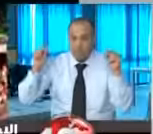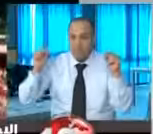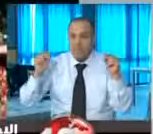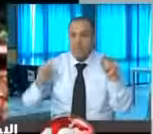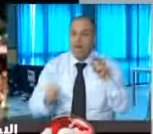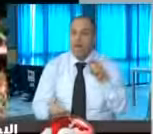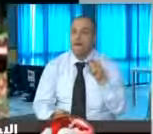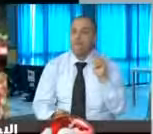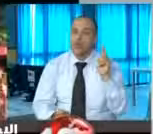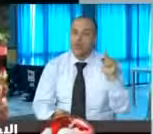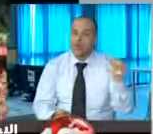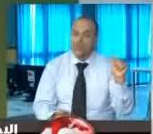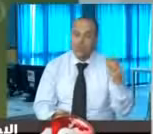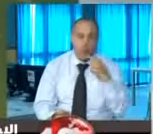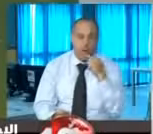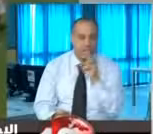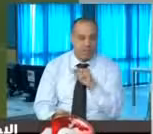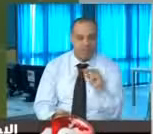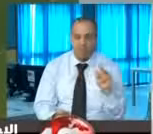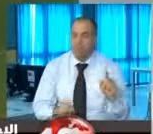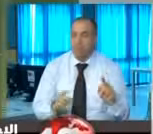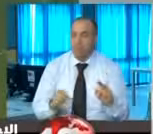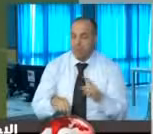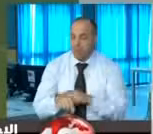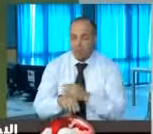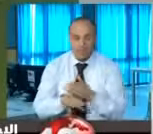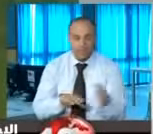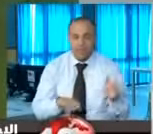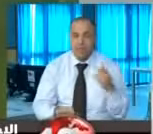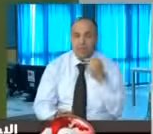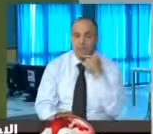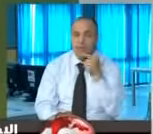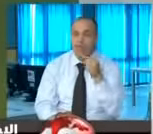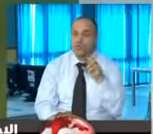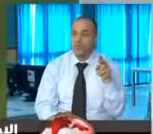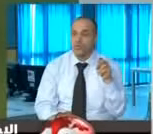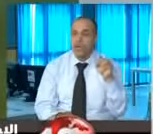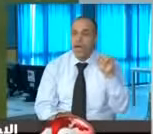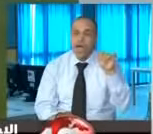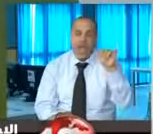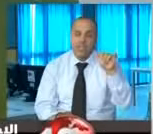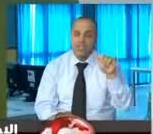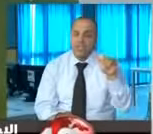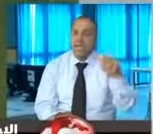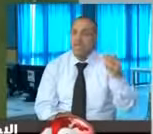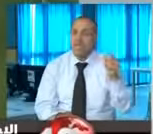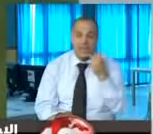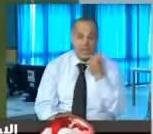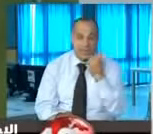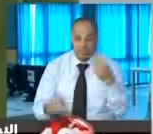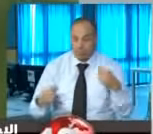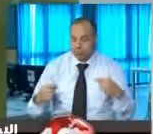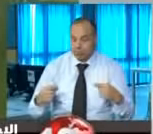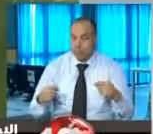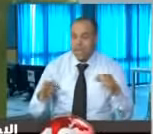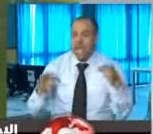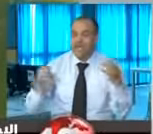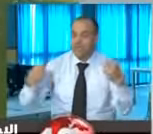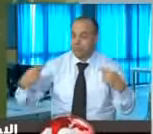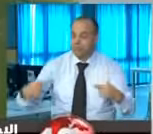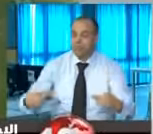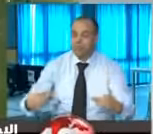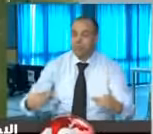فينورد روتردام من اقتناص تعادل مثير في اللحظات الأخيرة من مضيف أياكس أمستردام في قمة مواجهات الجولة العاشرة